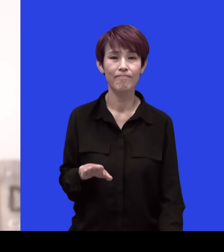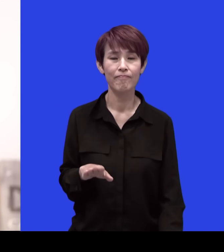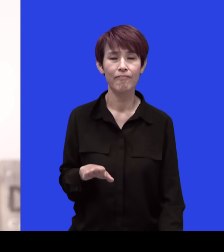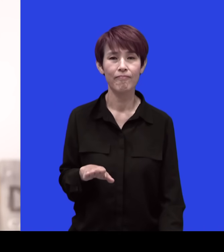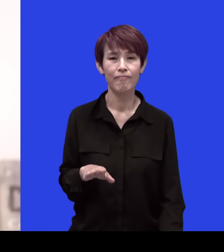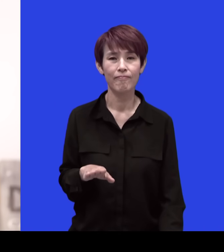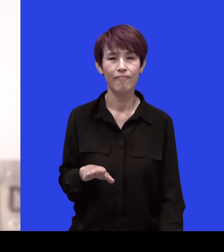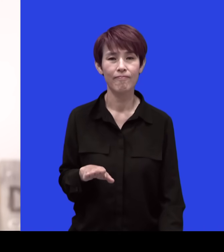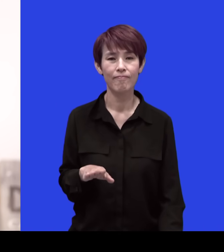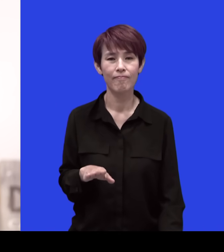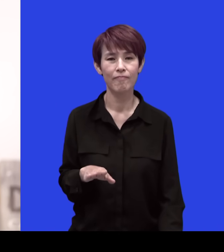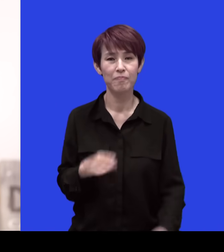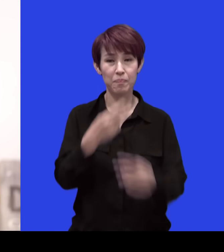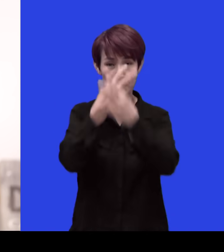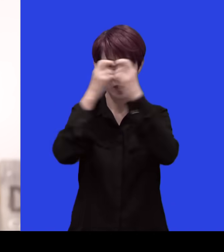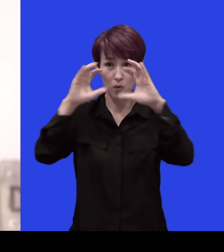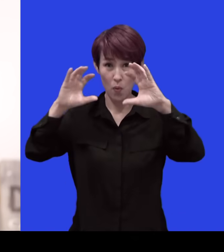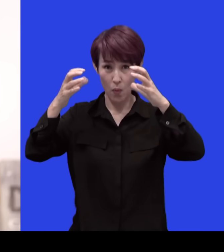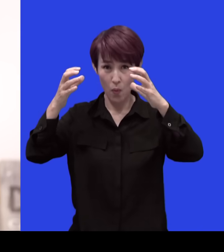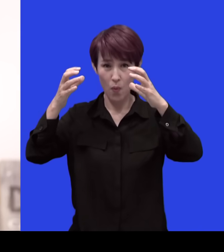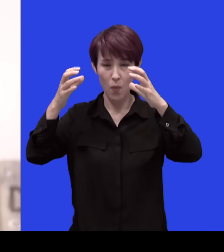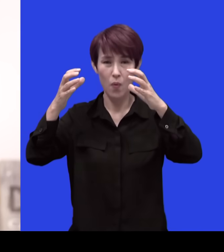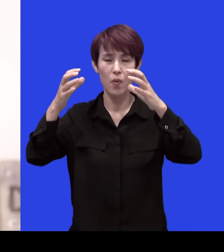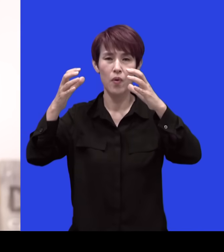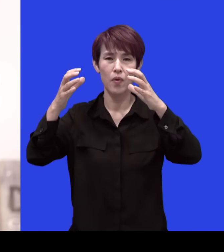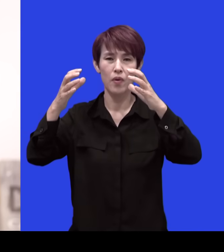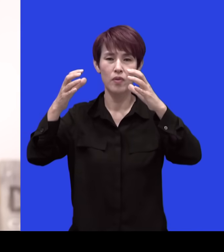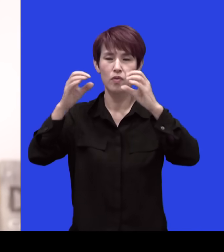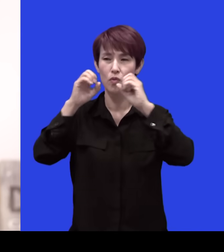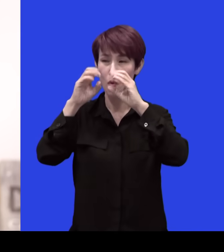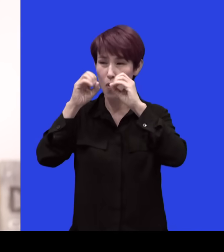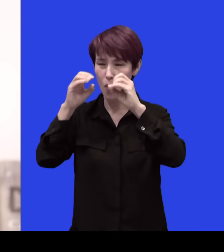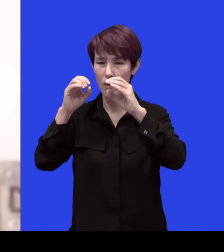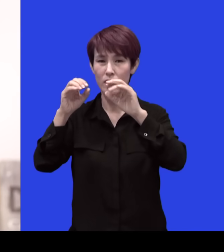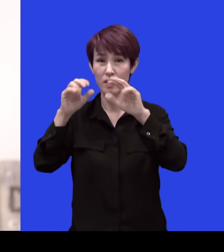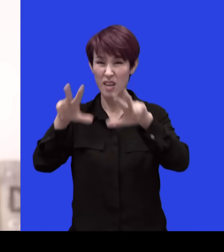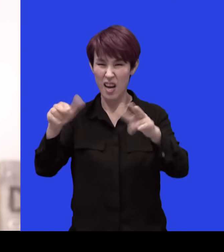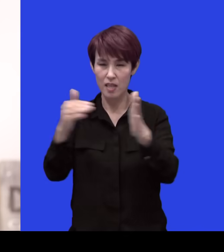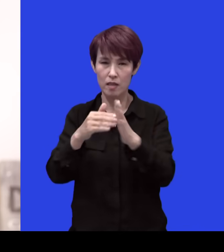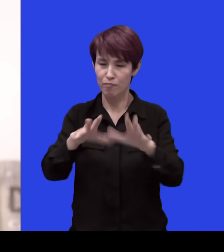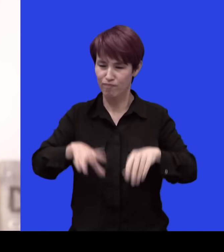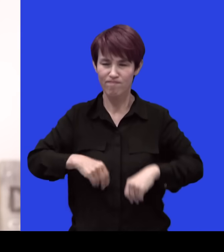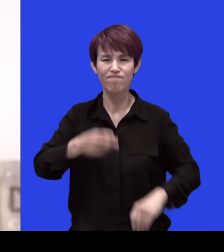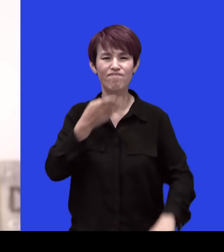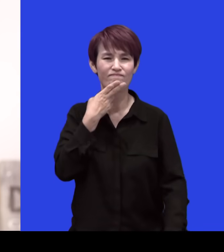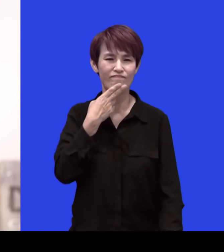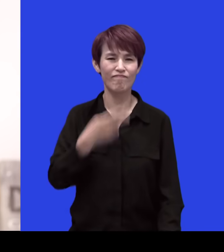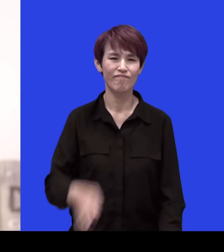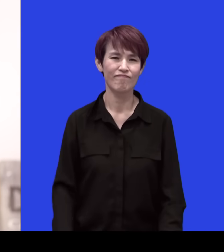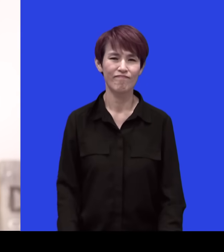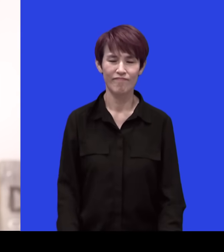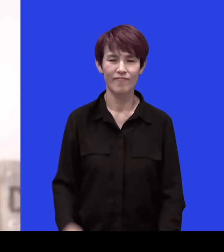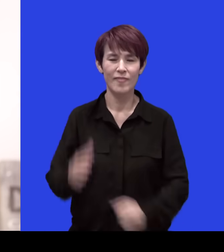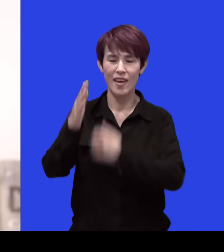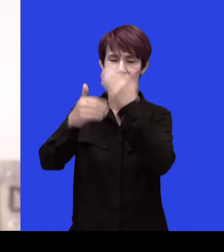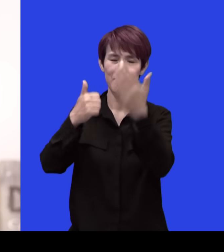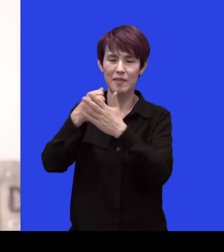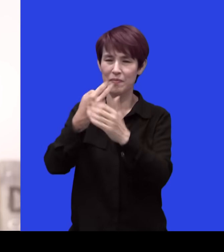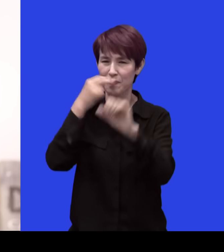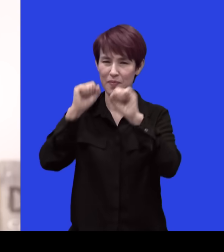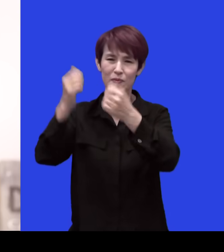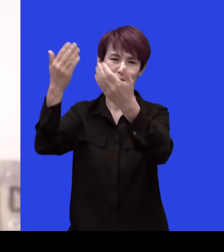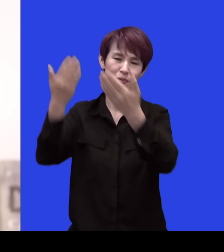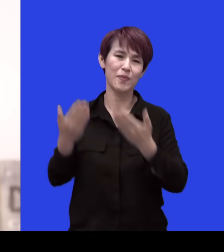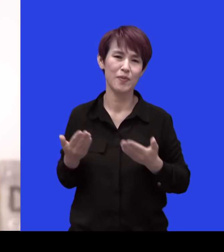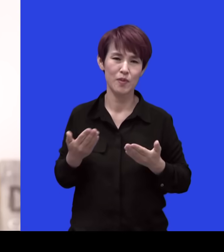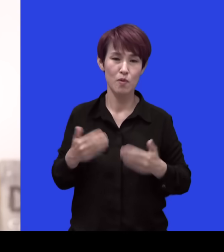이 멕시코 나가서 지금까지 뭐 바쁨지 않았고 네, 네. 다 감사하네요. 하나님 살게 해주셨고